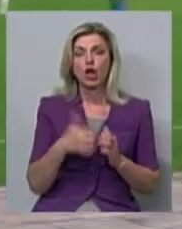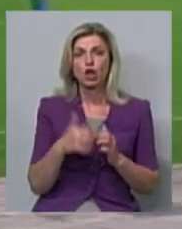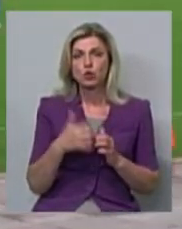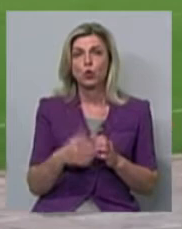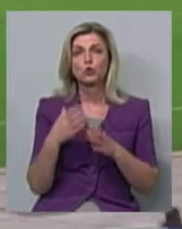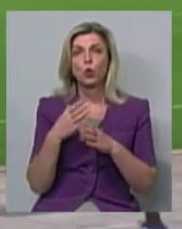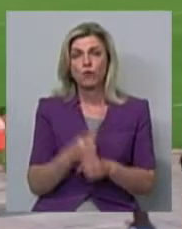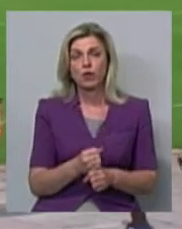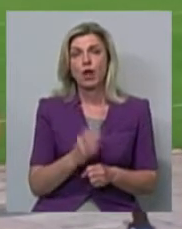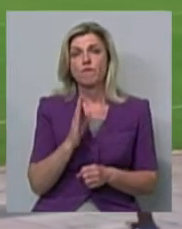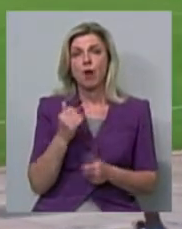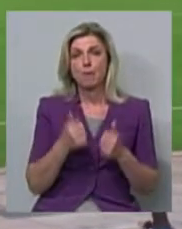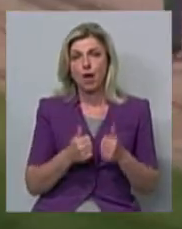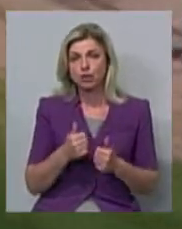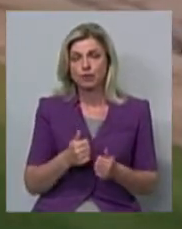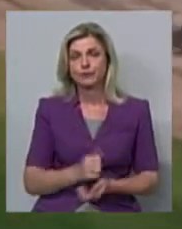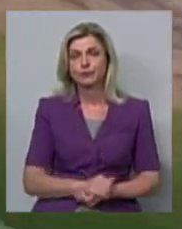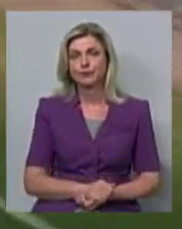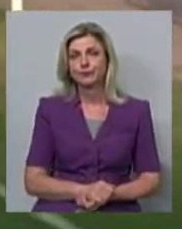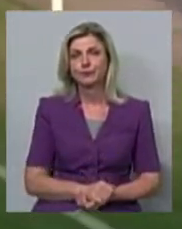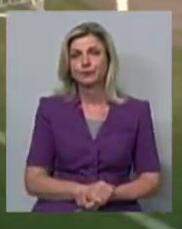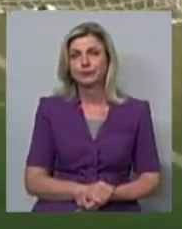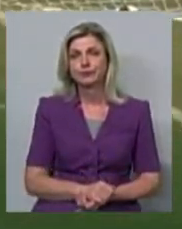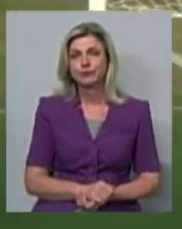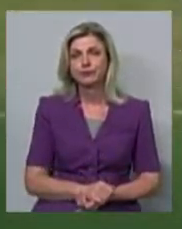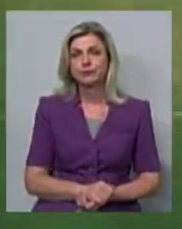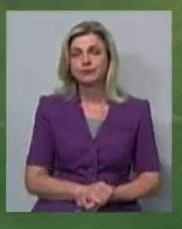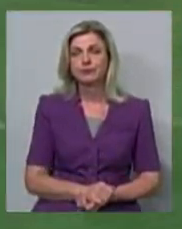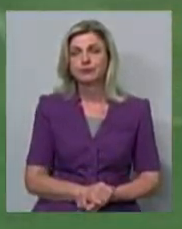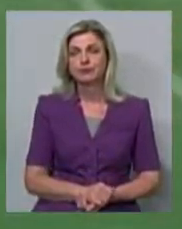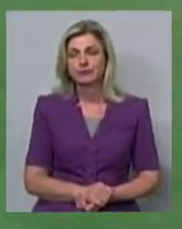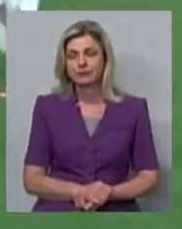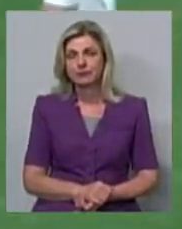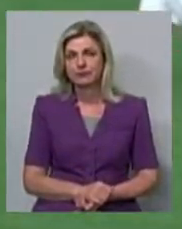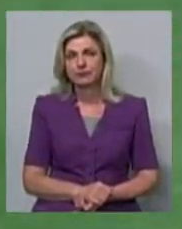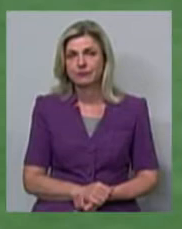матчі. Нападник Іван Гливий дальнім ударом влучив ворота Аміра Агаларова.